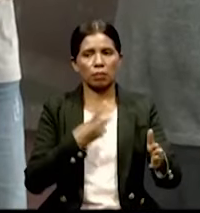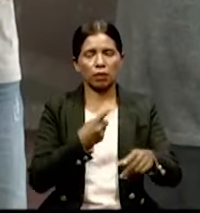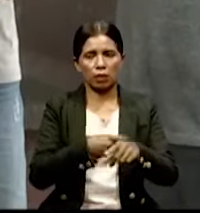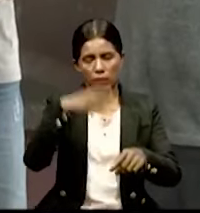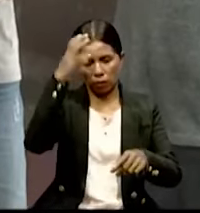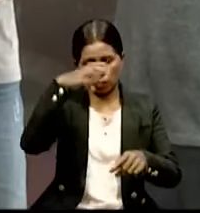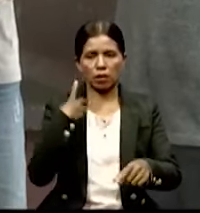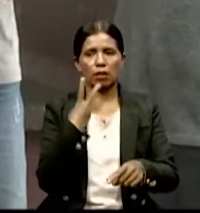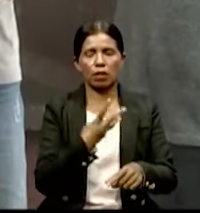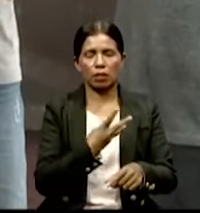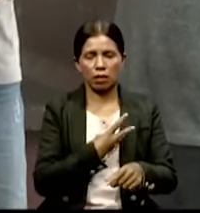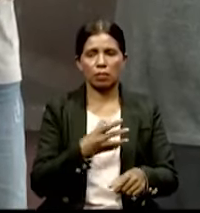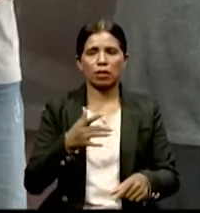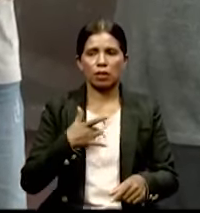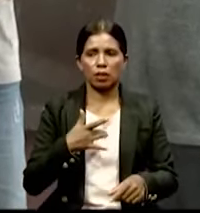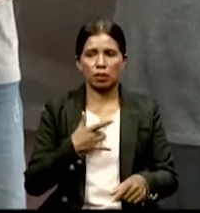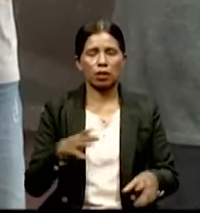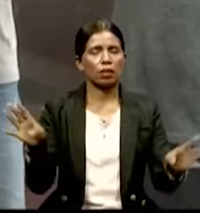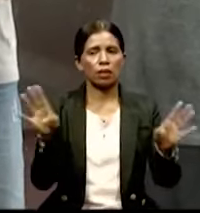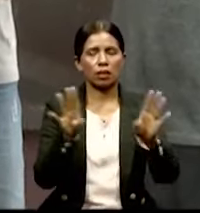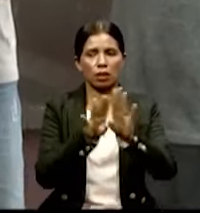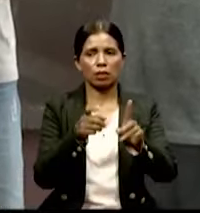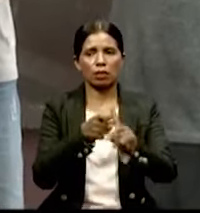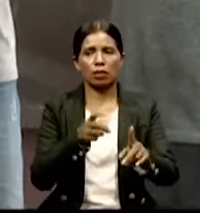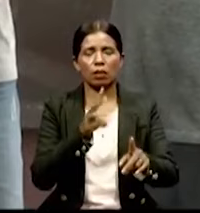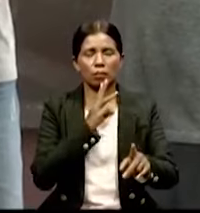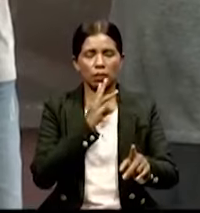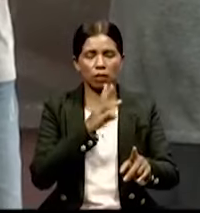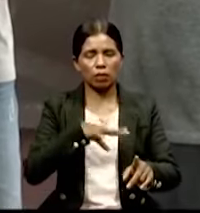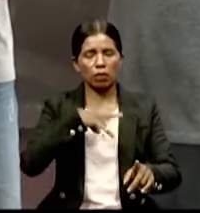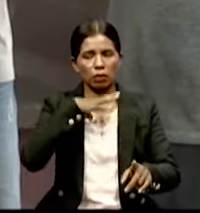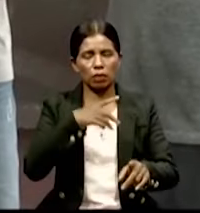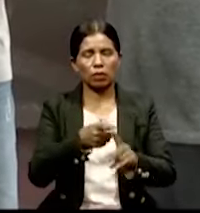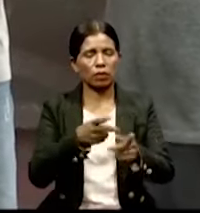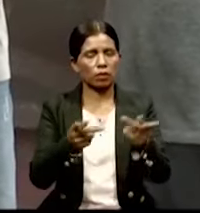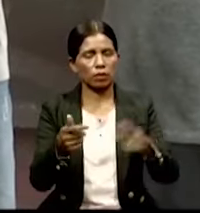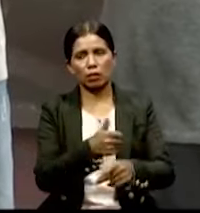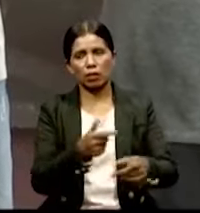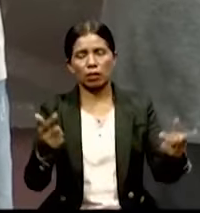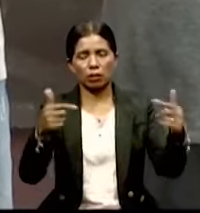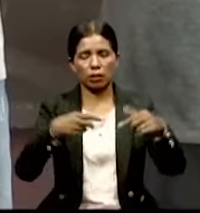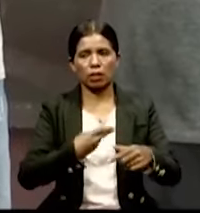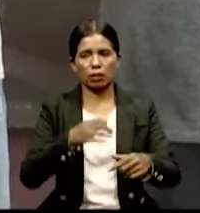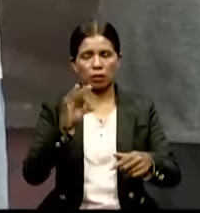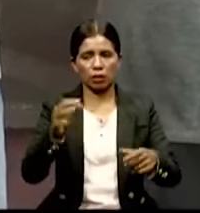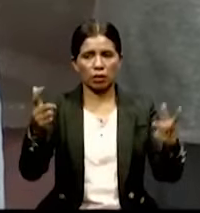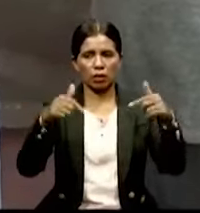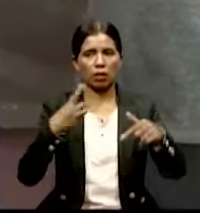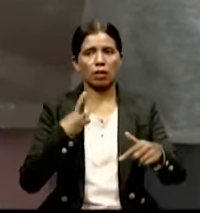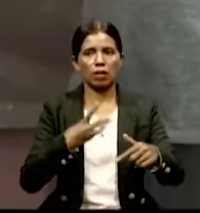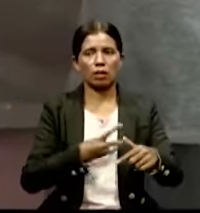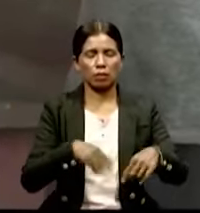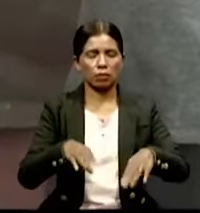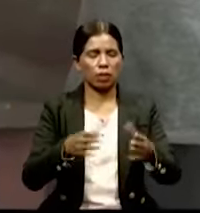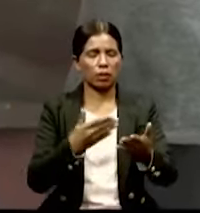am sinti taka husi be foer husi terminal husi fatin sini tunggu tu haris fatin yang mai ketak anto am sinti